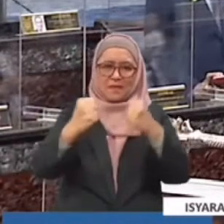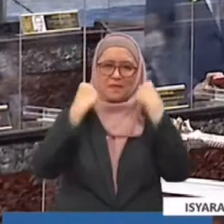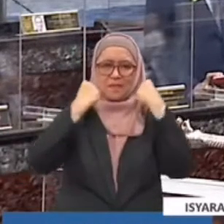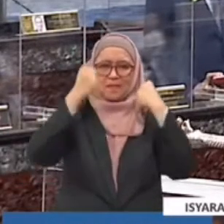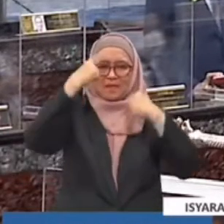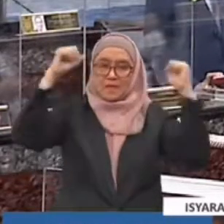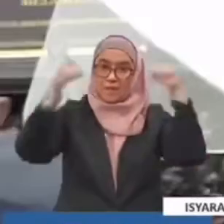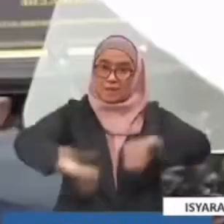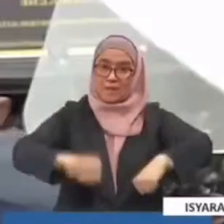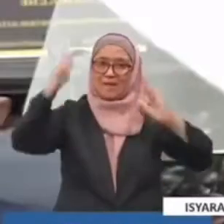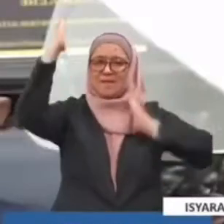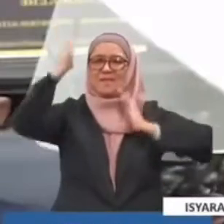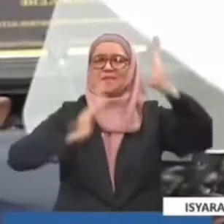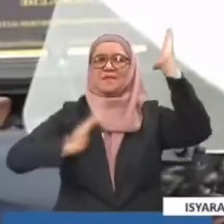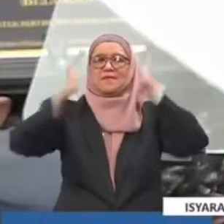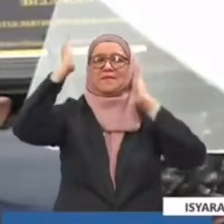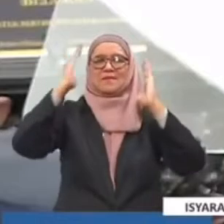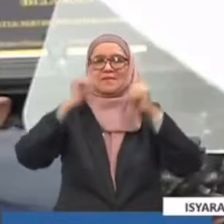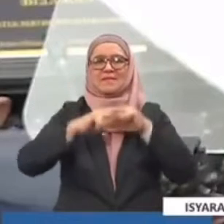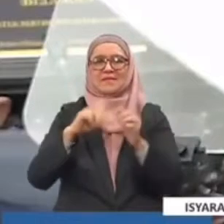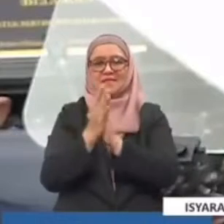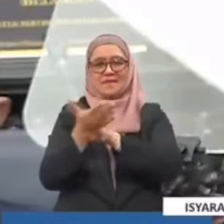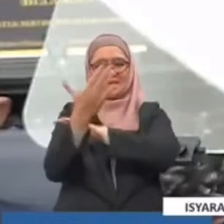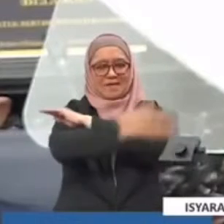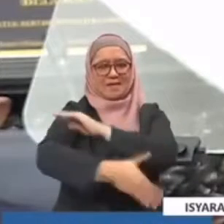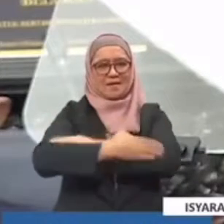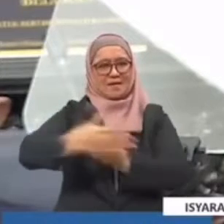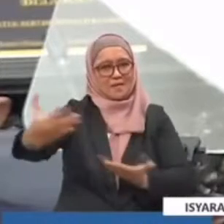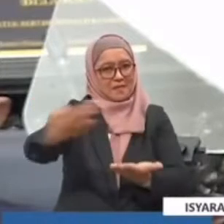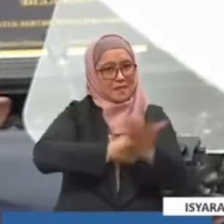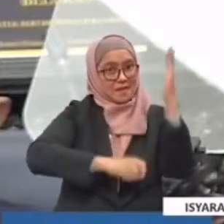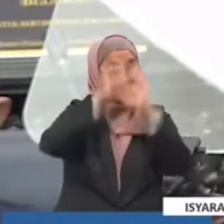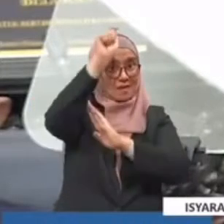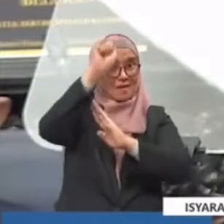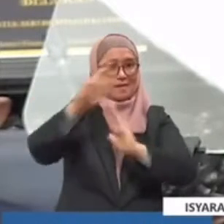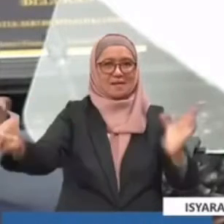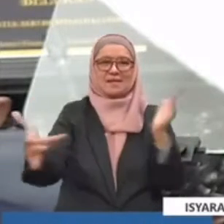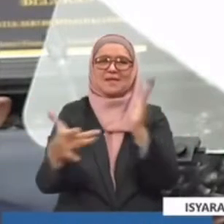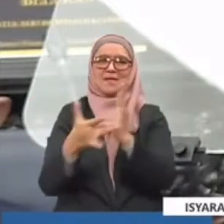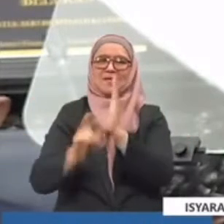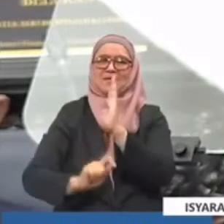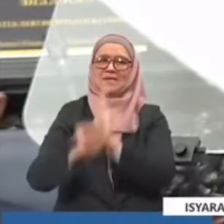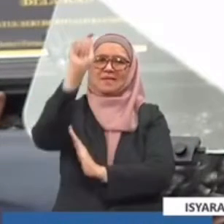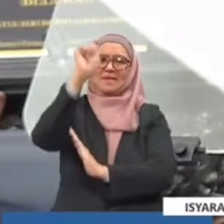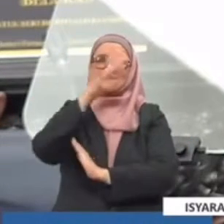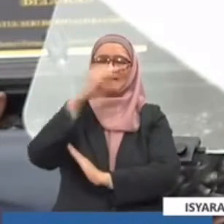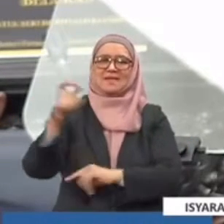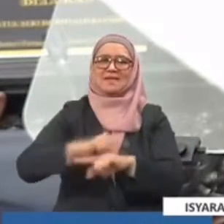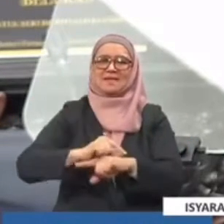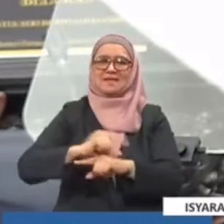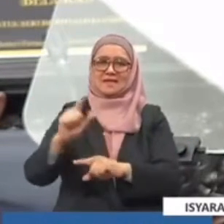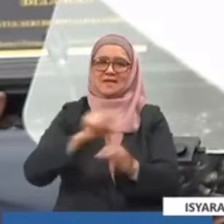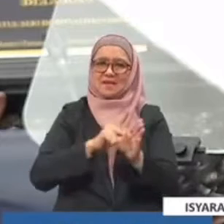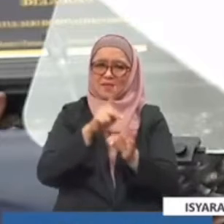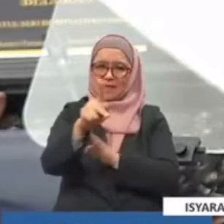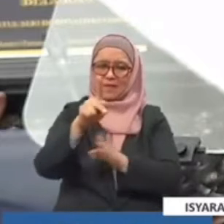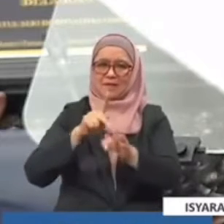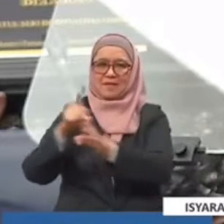menjadi sebuah negara berpendapatan tinggi berteknologi tinggi dengan digunain telah Gem akhir